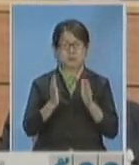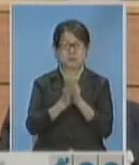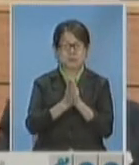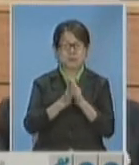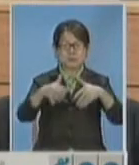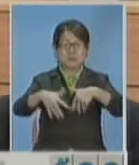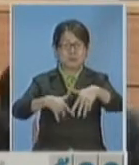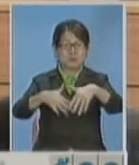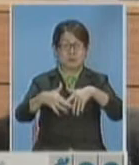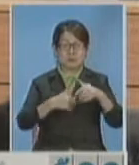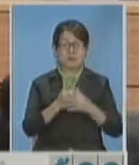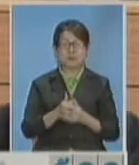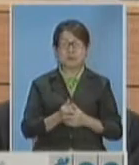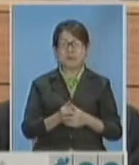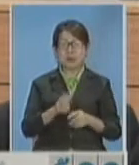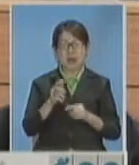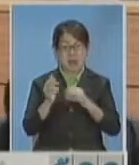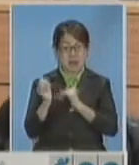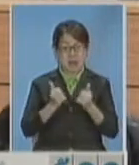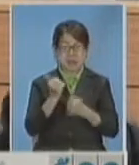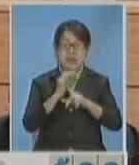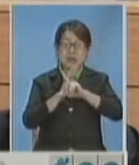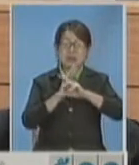องประชาชนที่มาจากตำบลบ้านยางจังหวัด